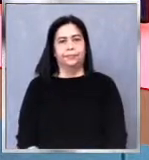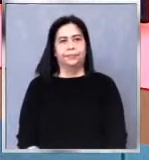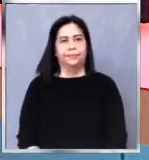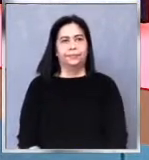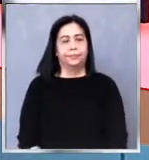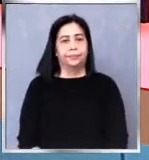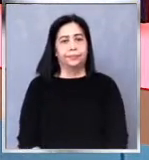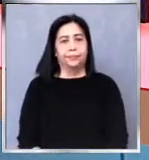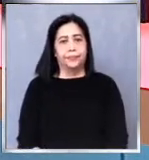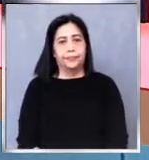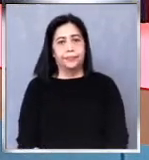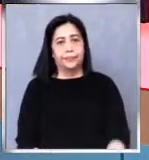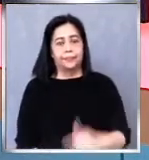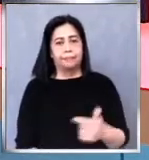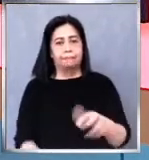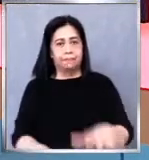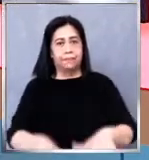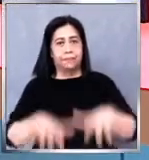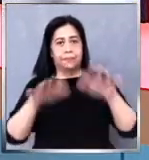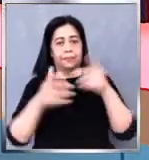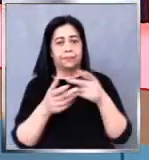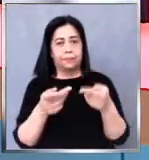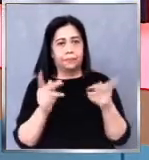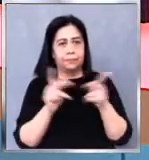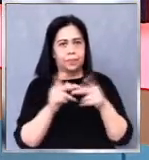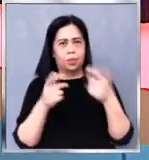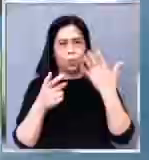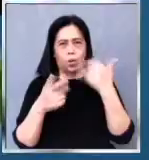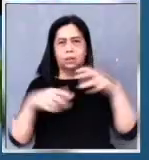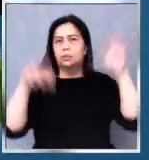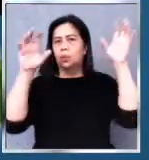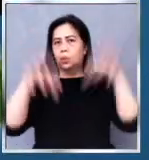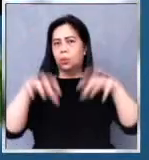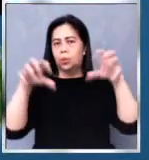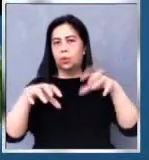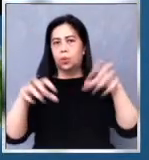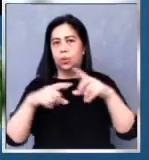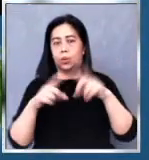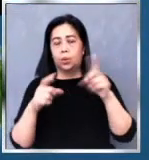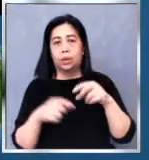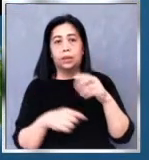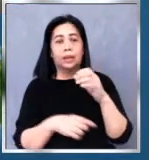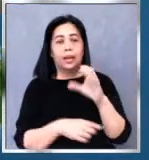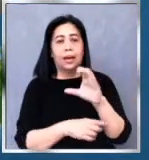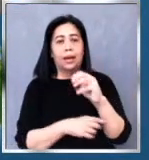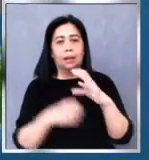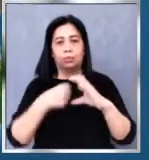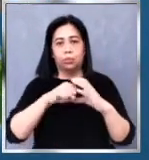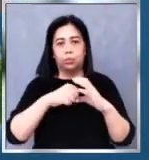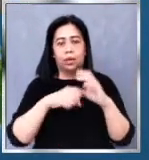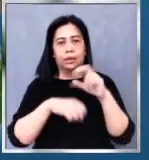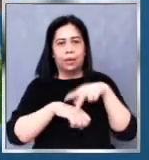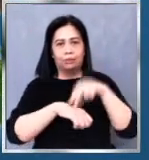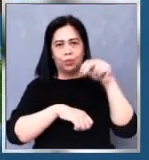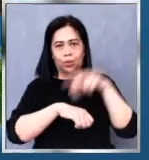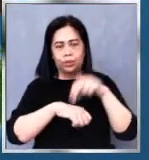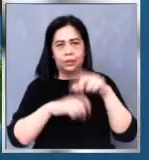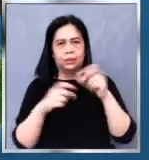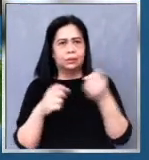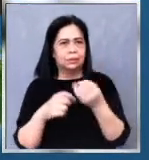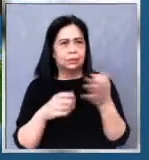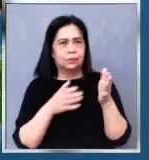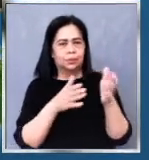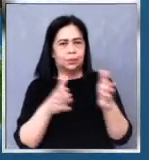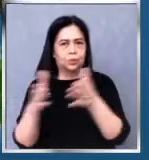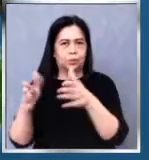Binahang ilang lugar dahil sa malakas na buhos sa ulan. Sa Basud, Camarines Norte, nalubog sa bahang ilang daan. Nagmistulang